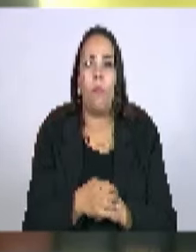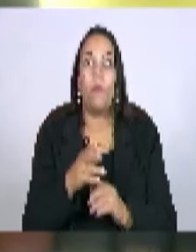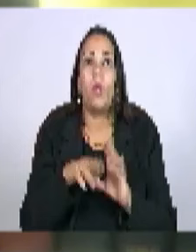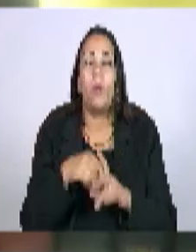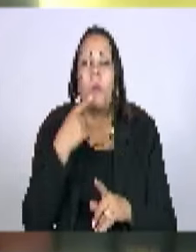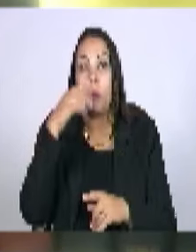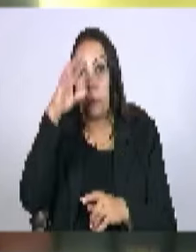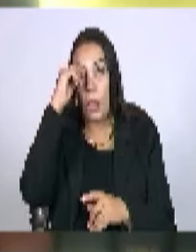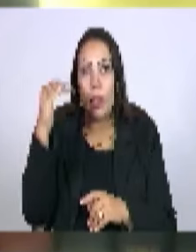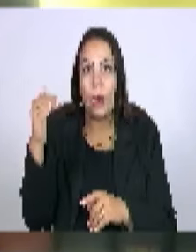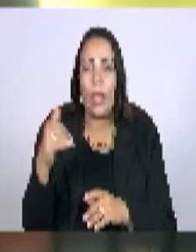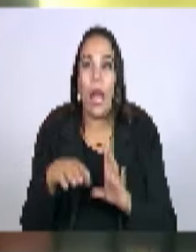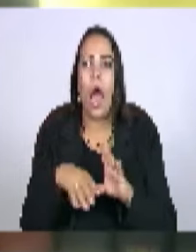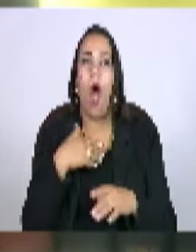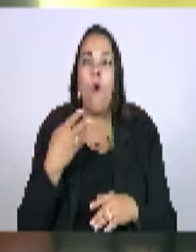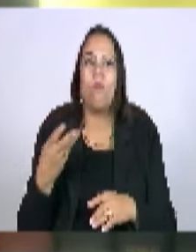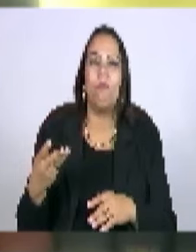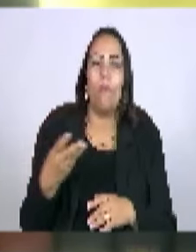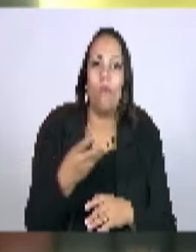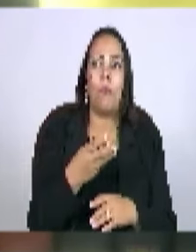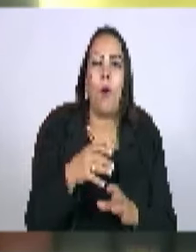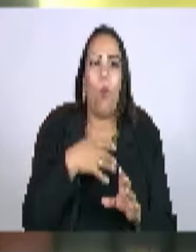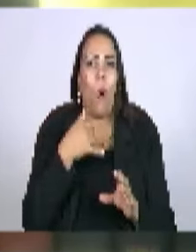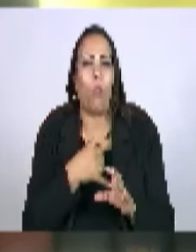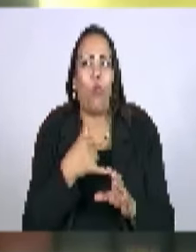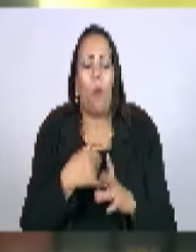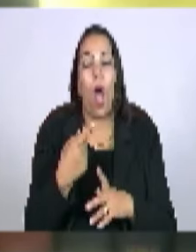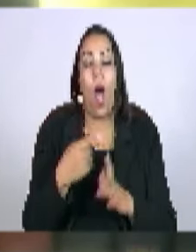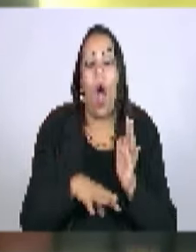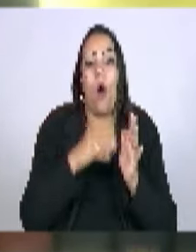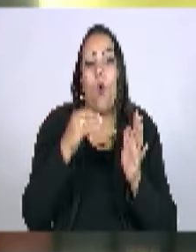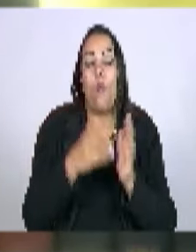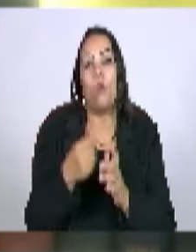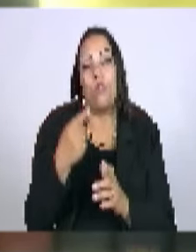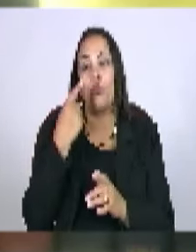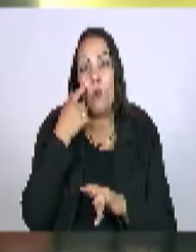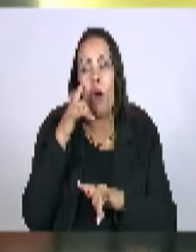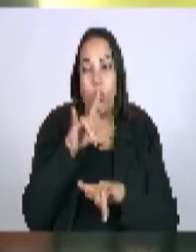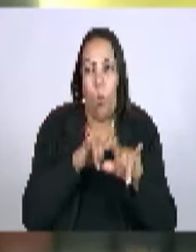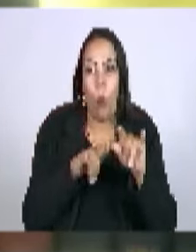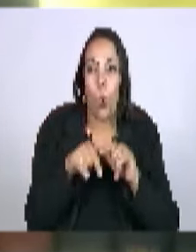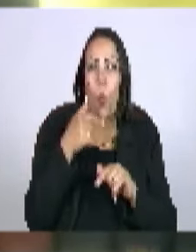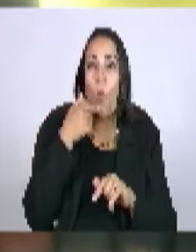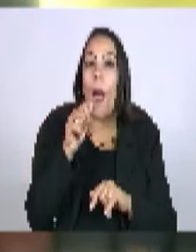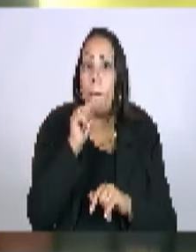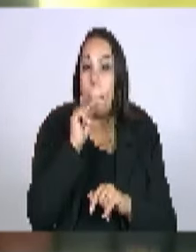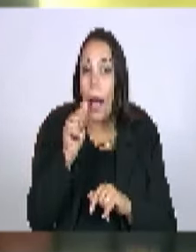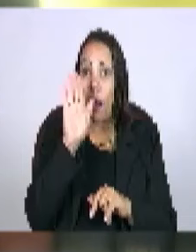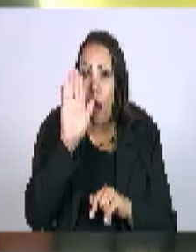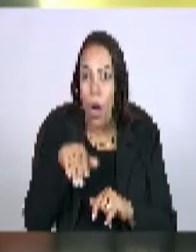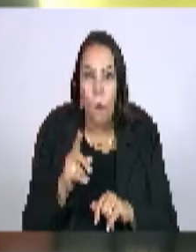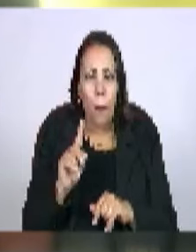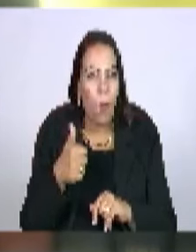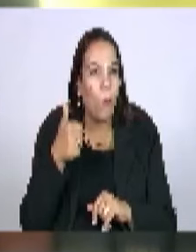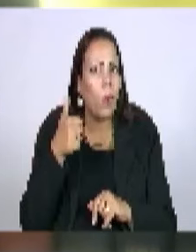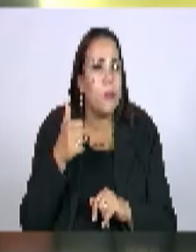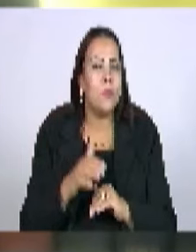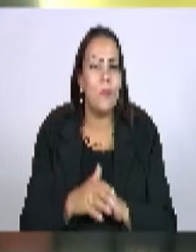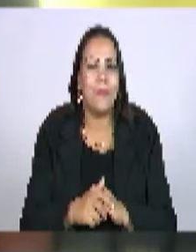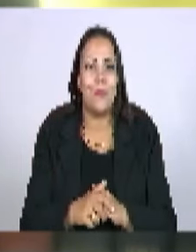حد يتقدم لخطوبه واحده فاول سؤال تدور عليه هو بخيل ولا مش